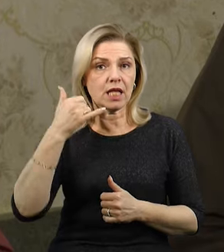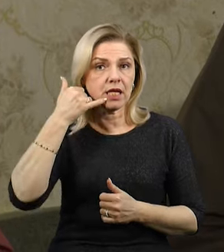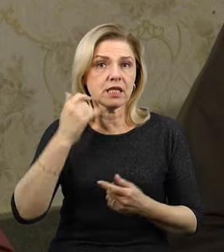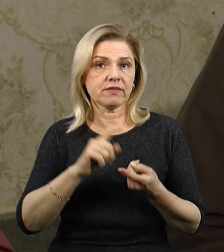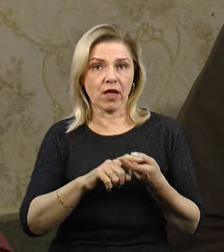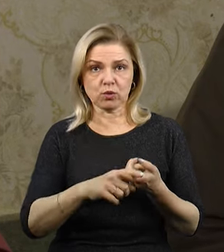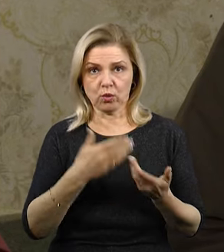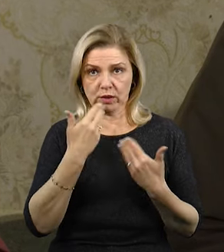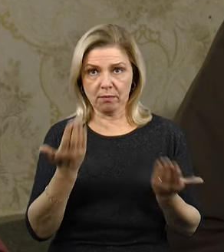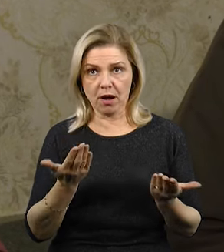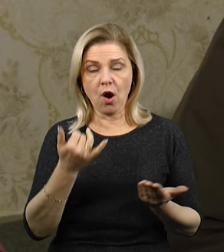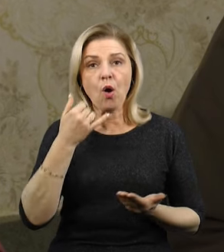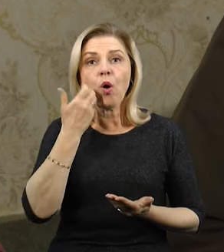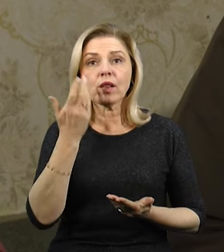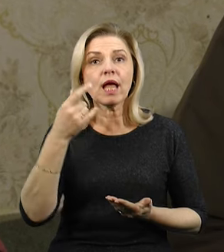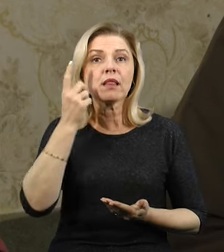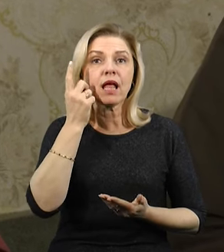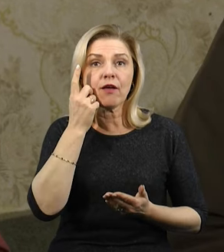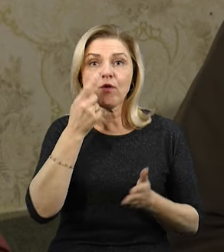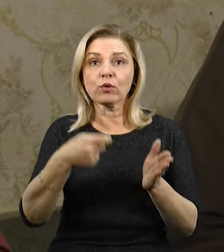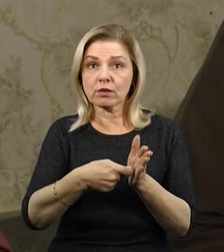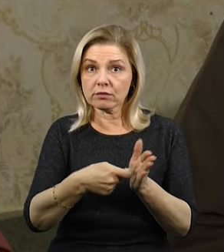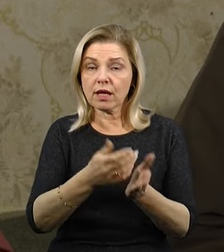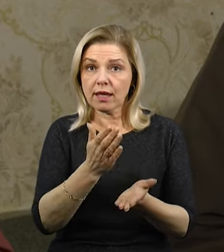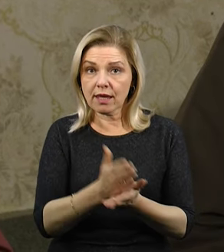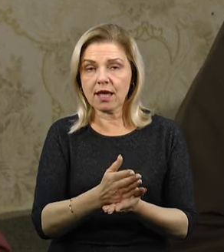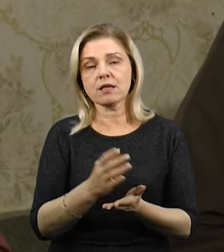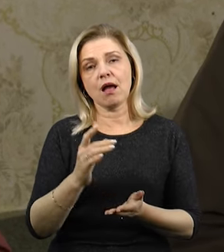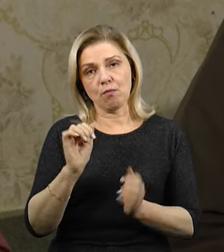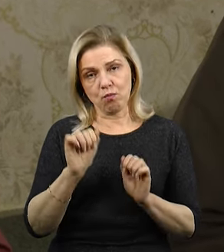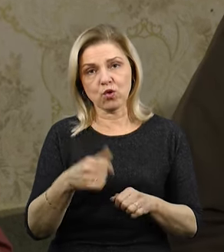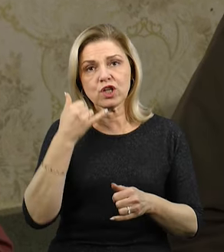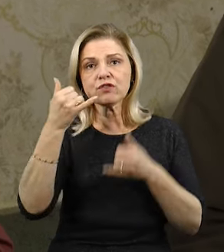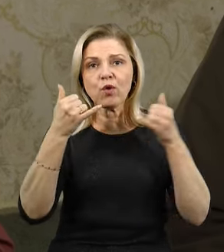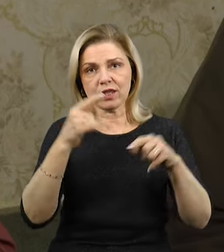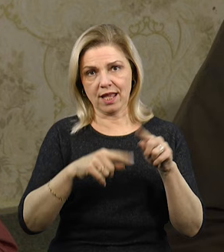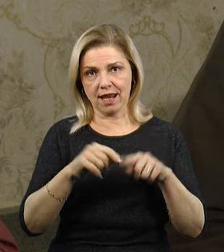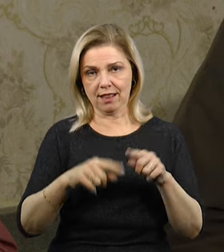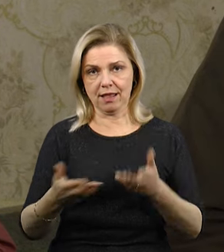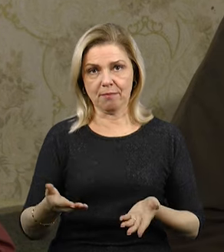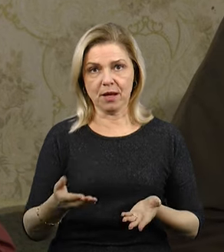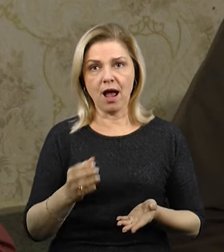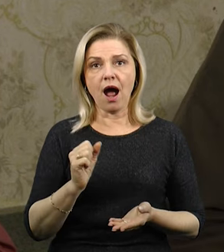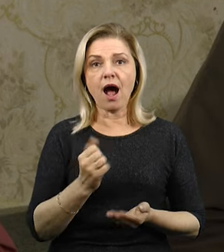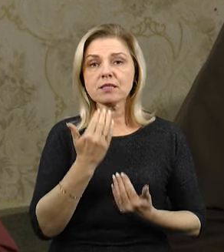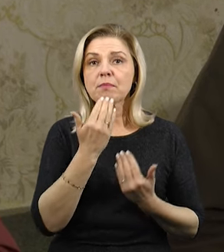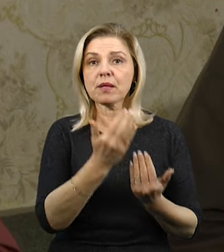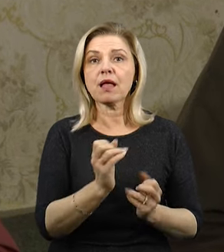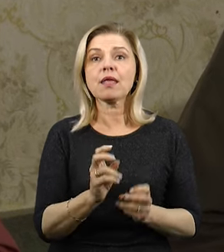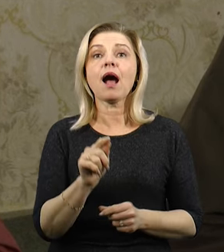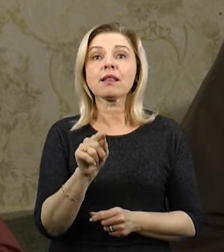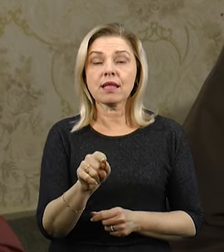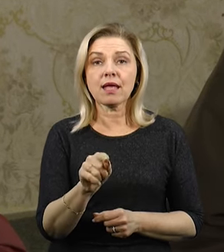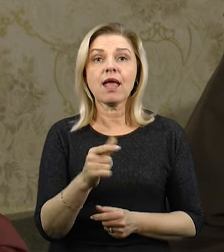як телефон заряджений і все знає що можеш додзвонитися до того до того до рідного А це спитати як